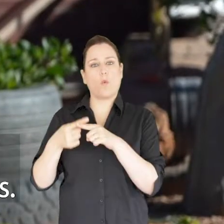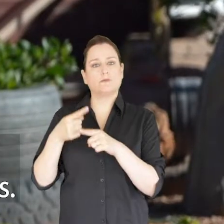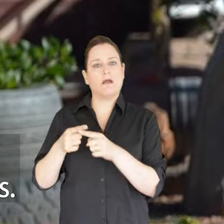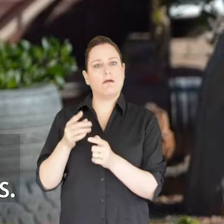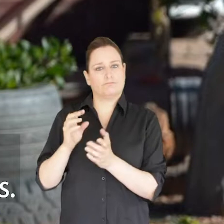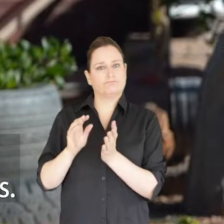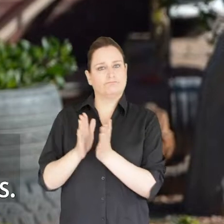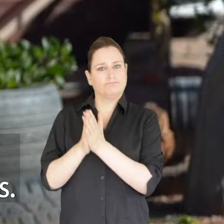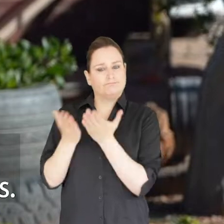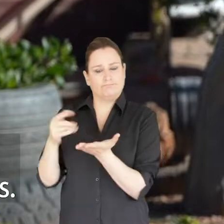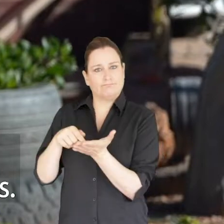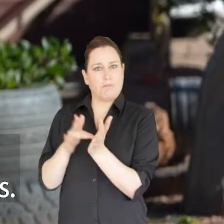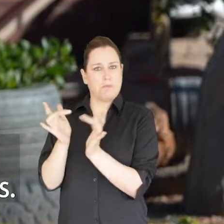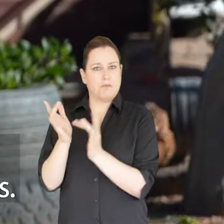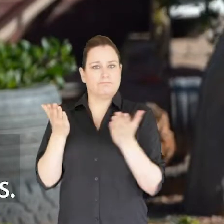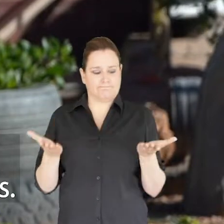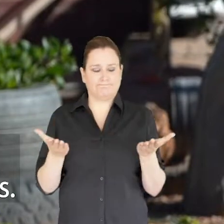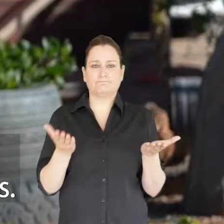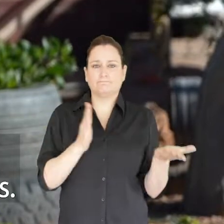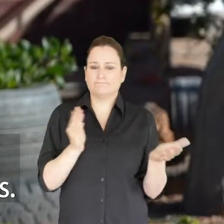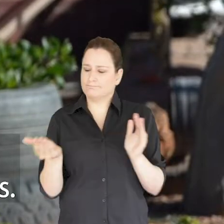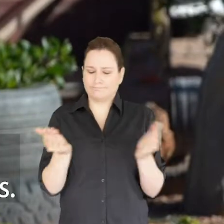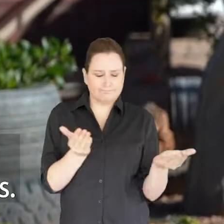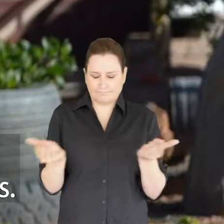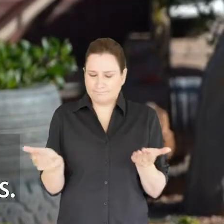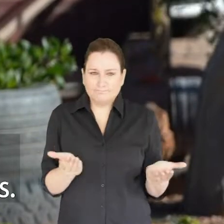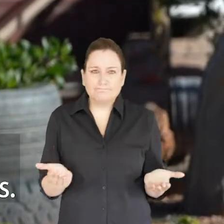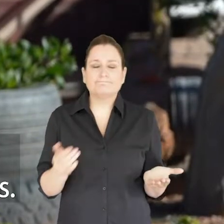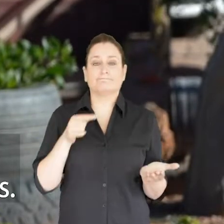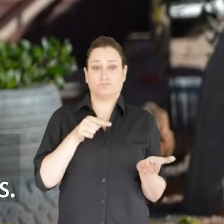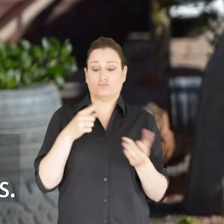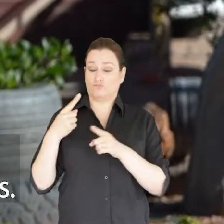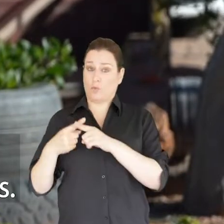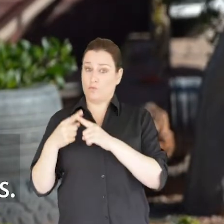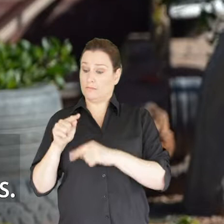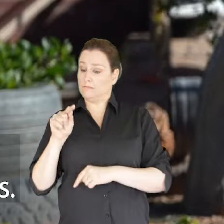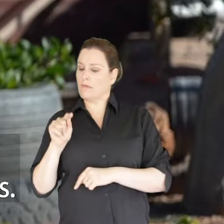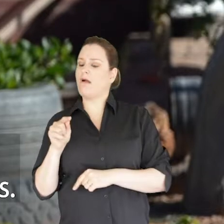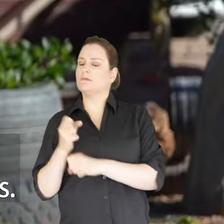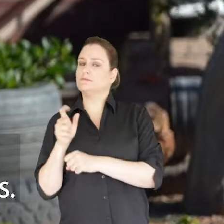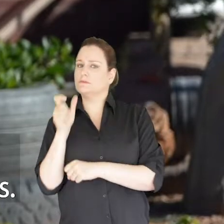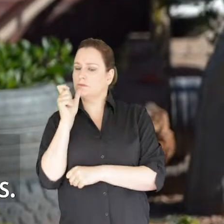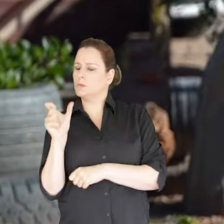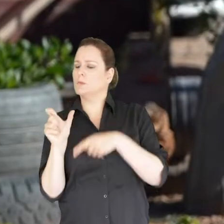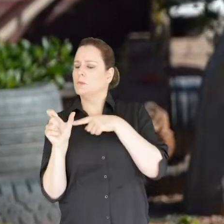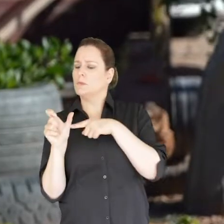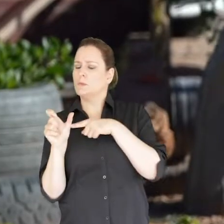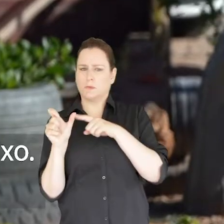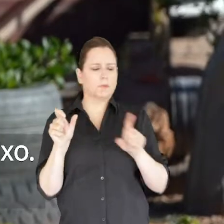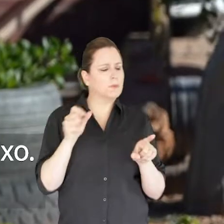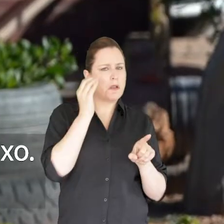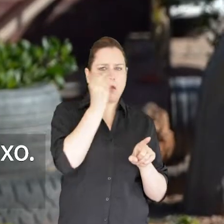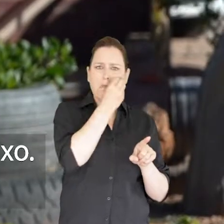een taal leren, want ek ken my taal is nie. Nou, in die Kosse Bijbel kan ek nou sien, wat betekent die woord,